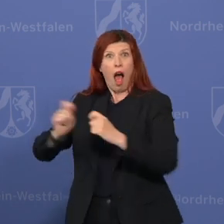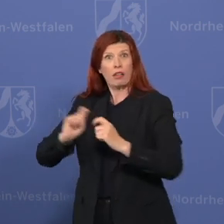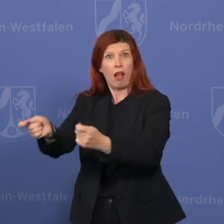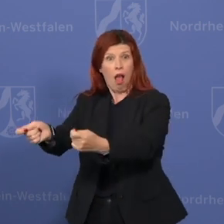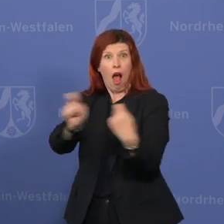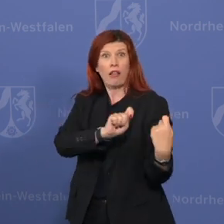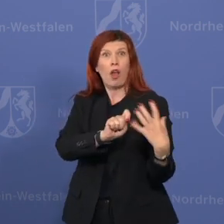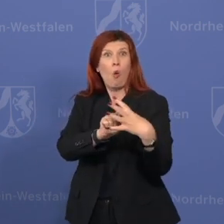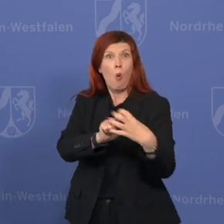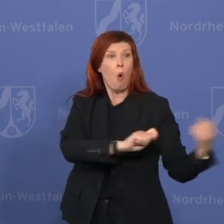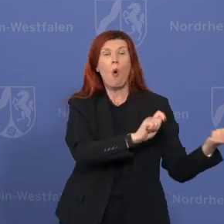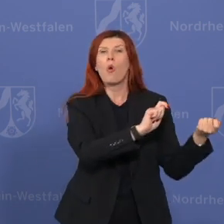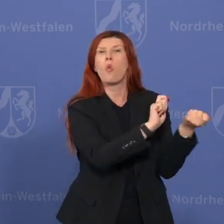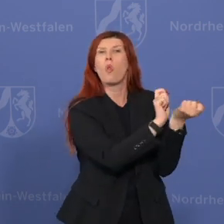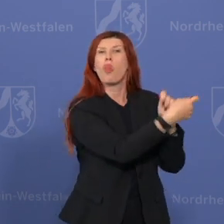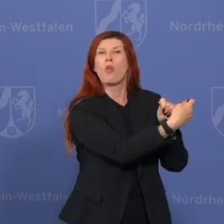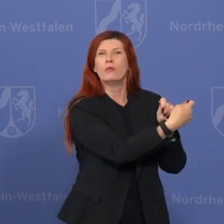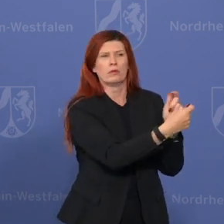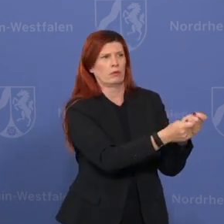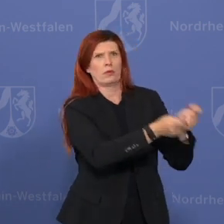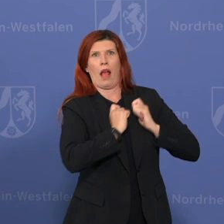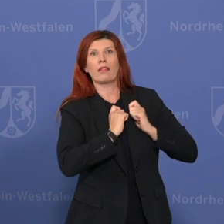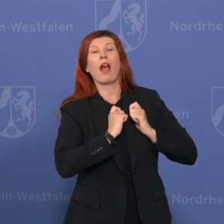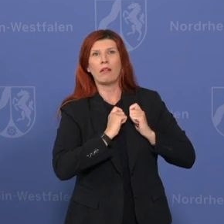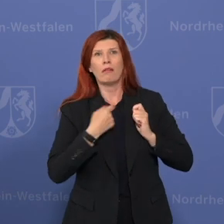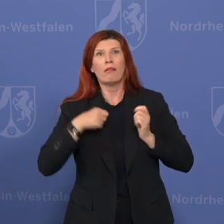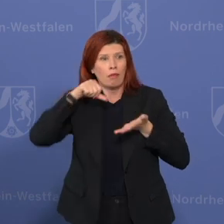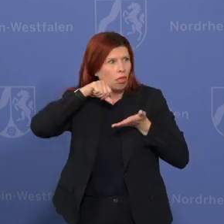wir die Auszahlung sofort gestoppt. Dafür hatte ich